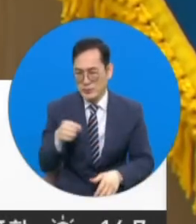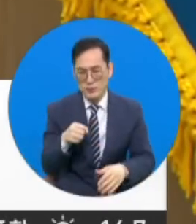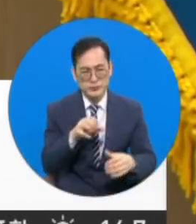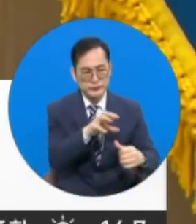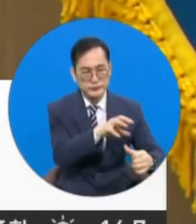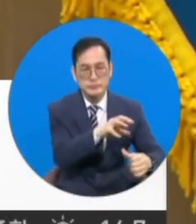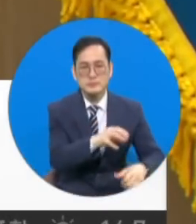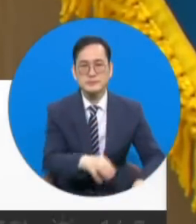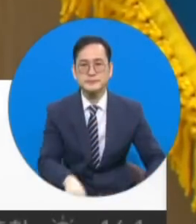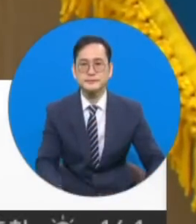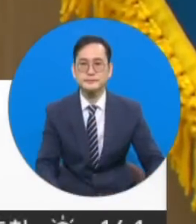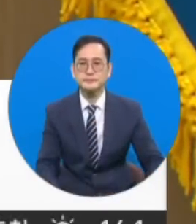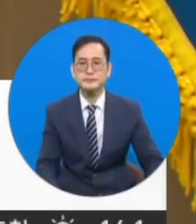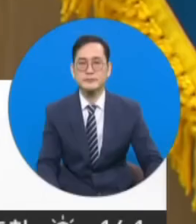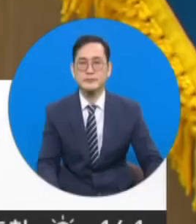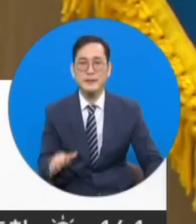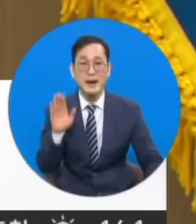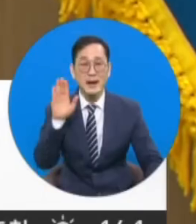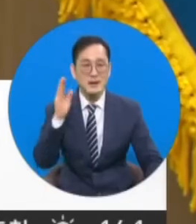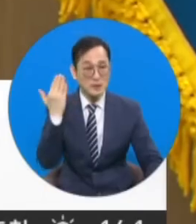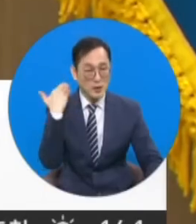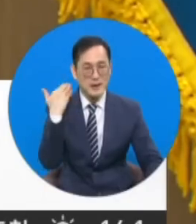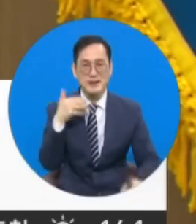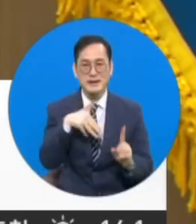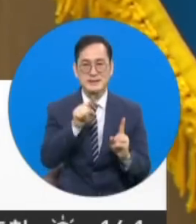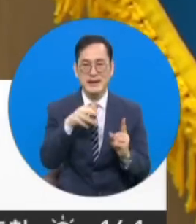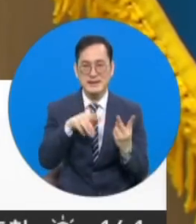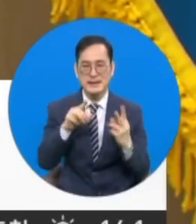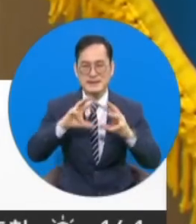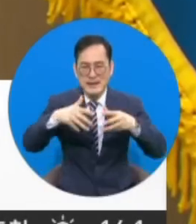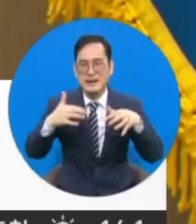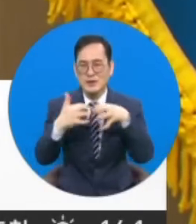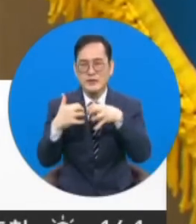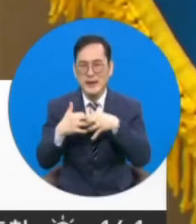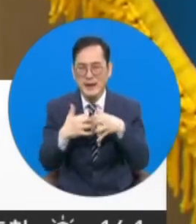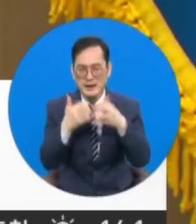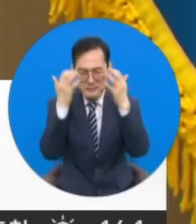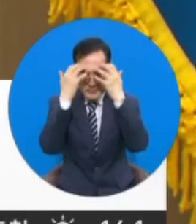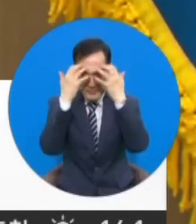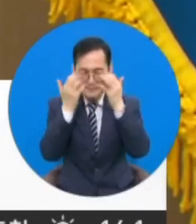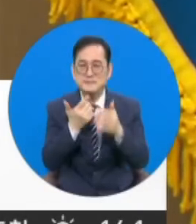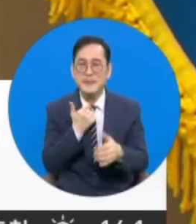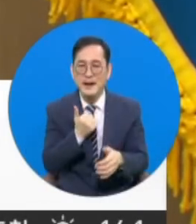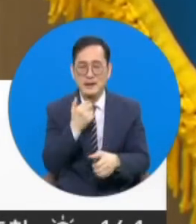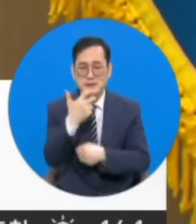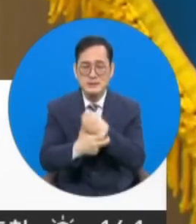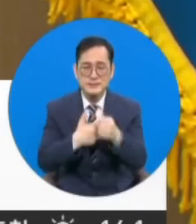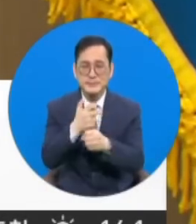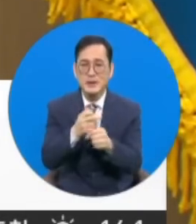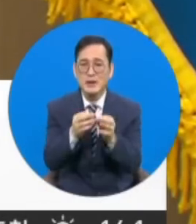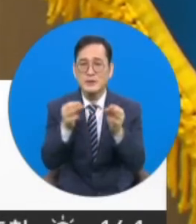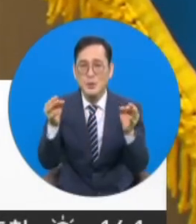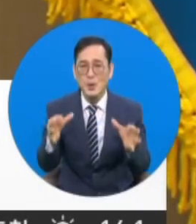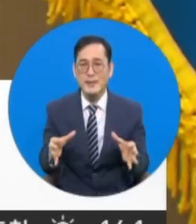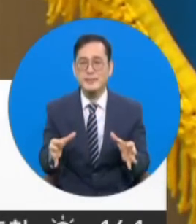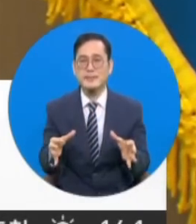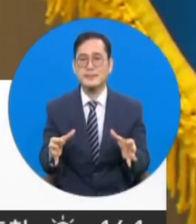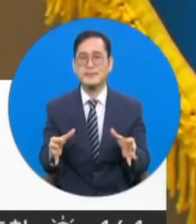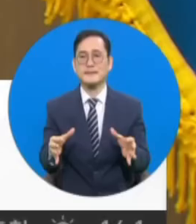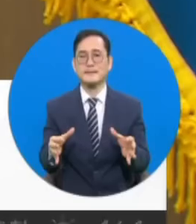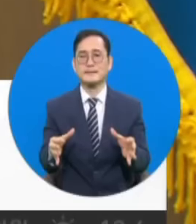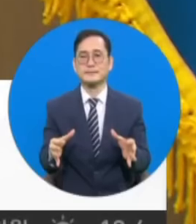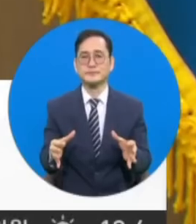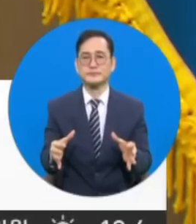제1차 2차 세계 대전에 참상을 겪은 국제사회는 지난 70년간 주권 평등